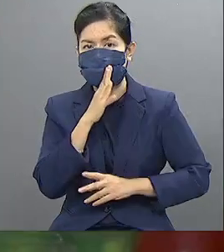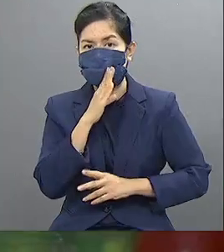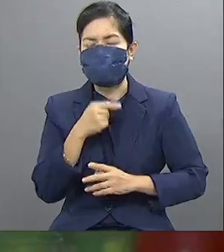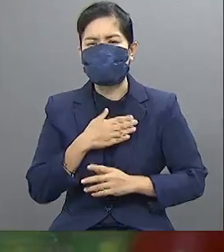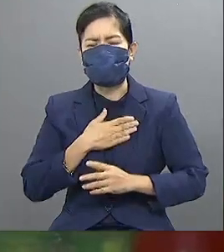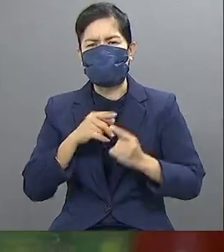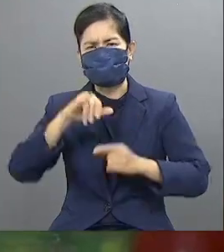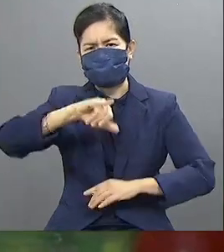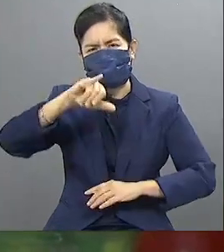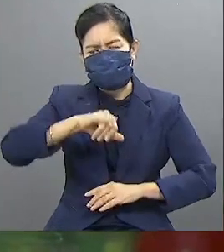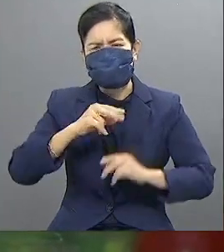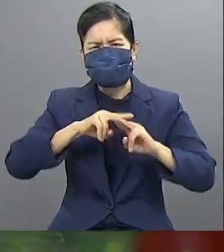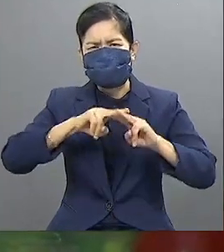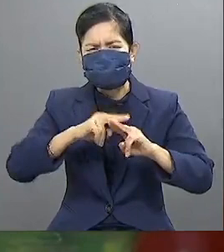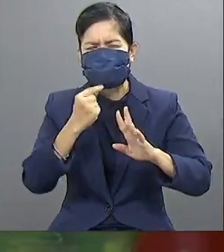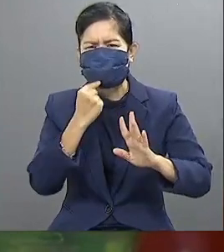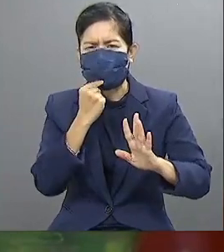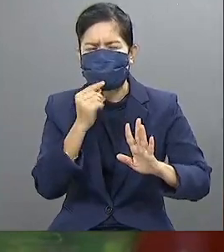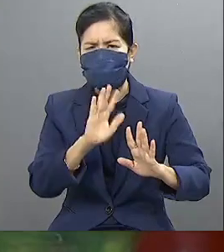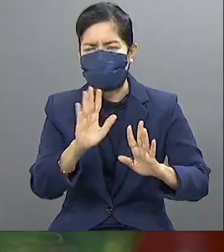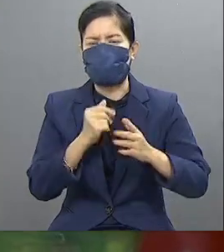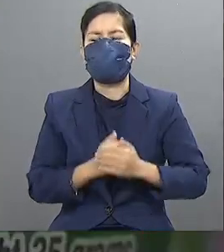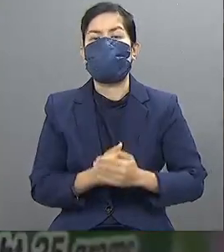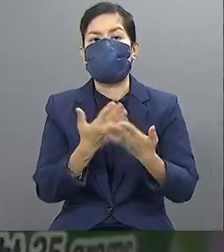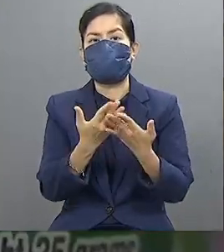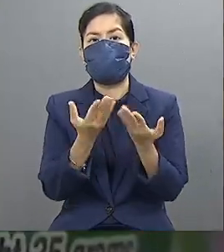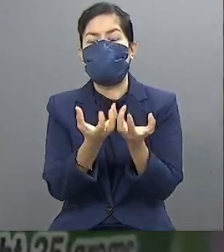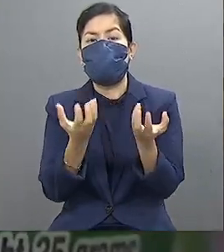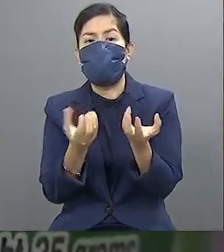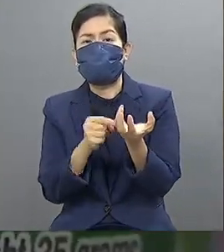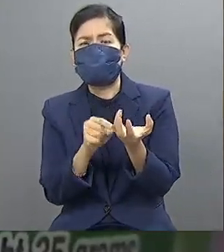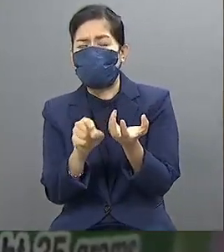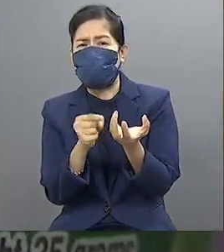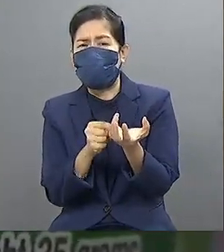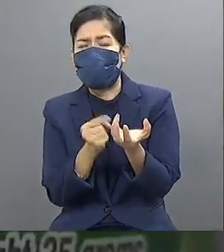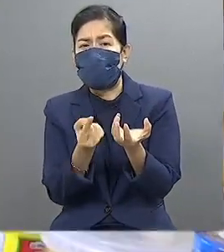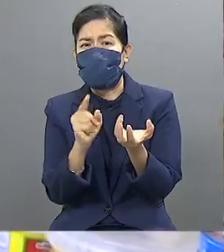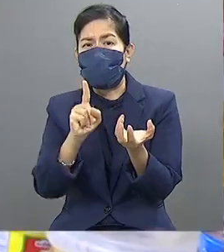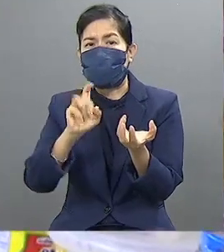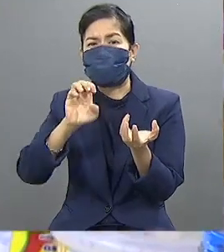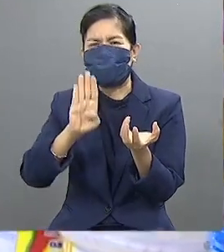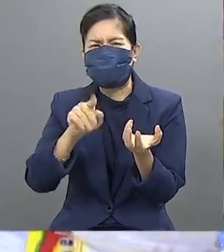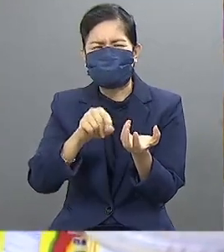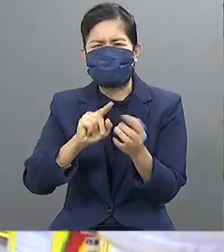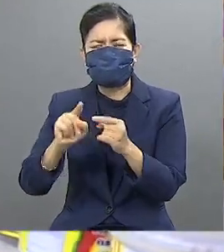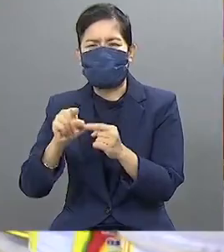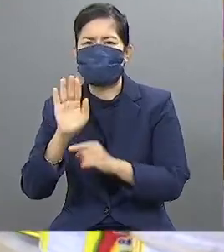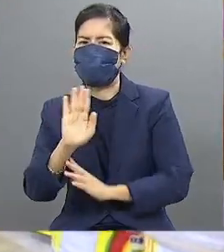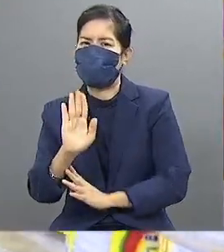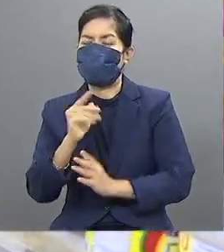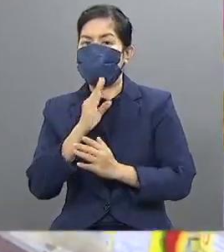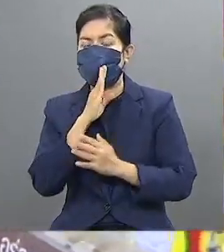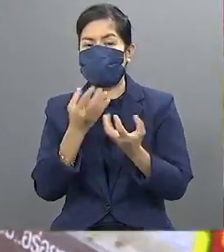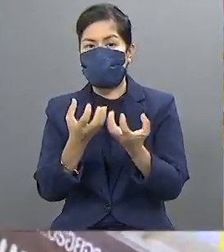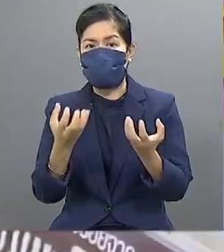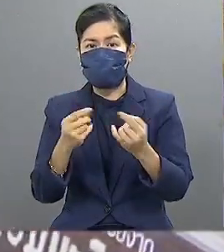าหารที่ไม่ใช่อาหารสดใช่ไหมอาหารแพ็กเกจอาหารพร้อมบริโภคพวกต่างๆแช่เย็นแช่แข็งต่างๆเหล่านี้มันจะมีส